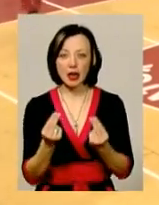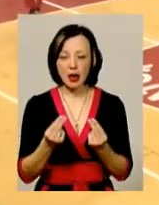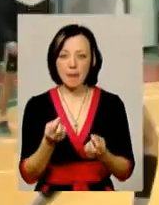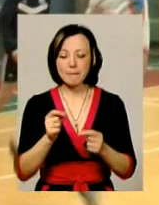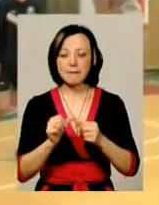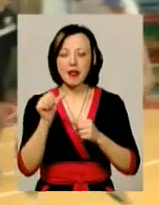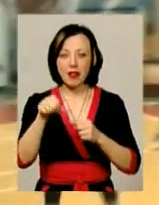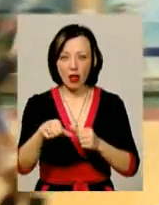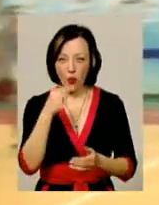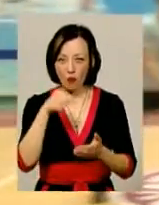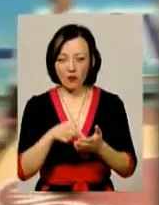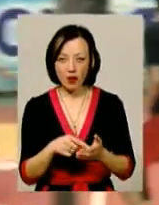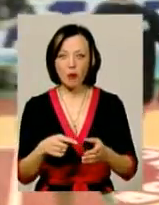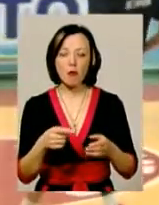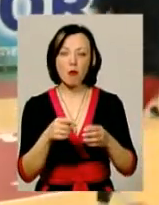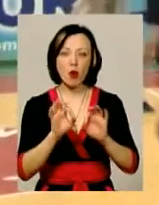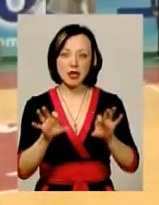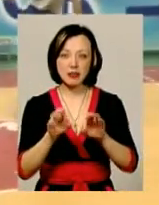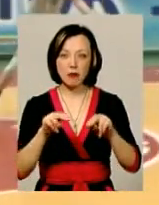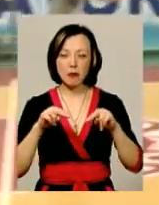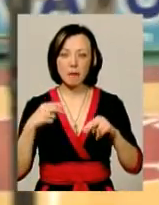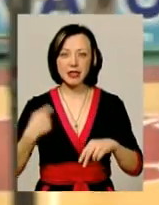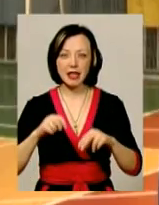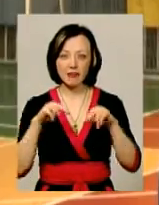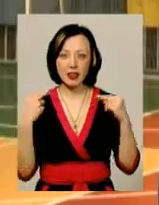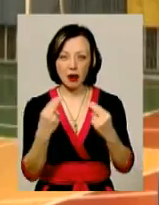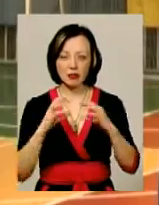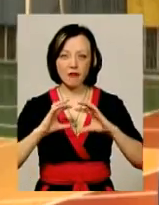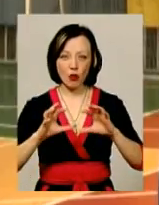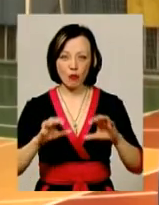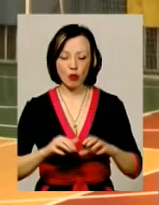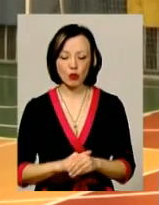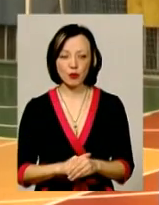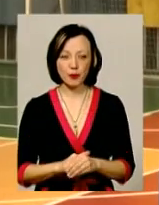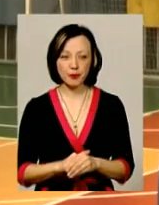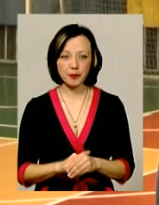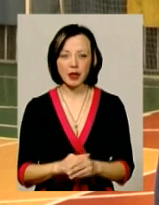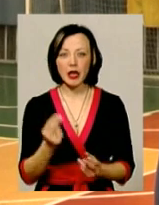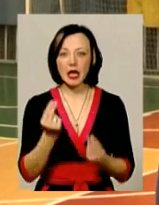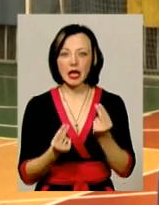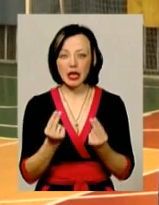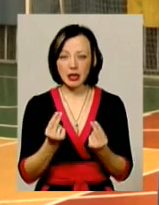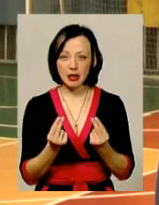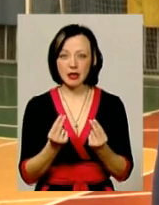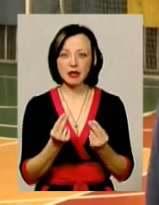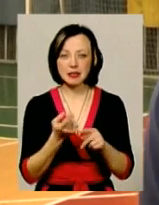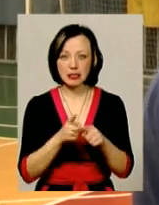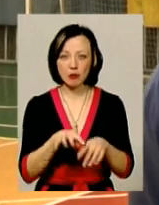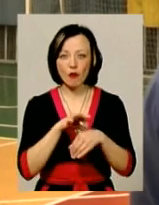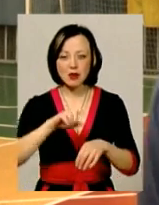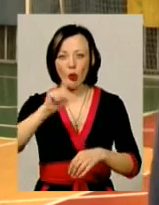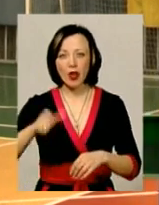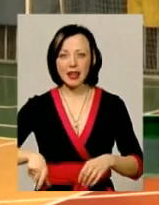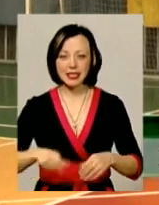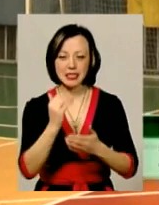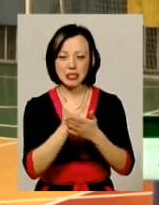пояснив президент обласної федерації волейболу Іван Терещук. ігри плей-офф проводяться по італійській системі. Тобто